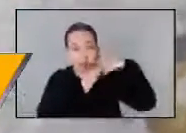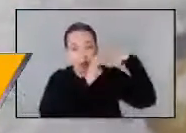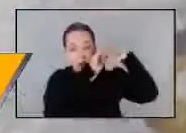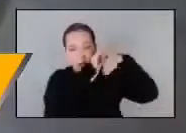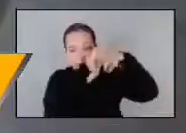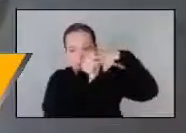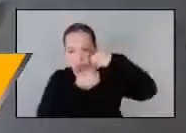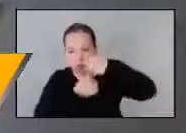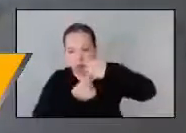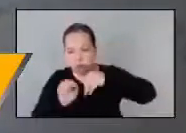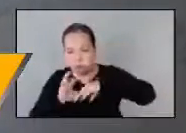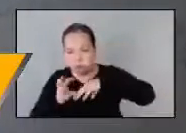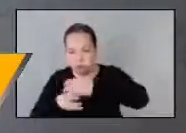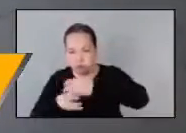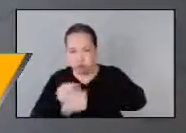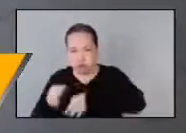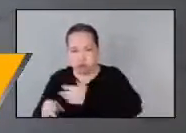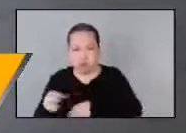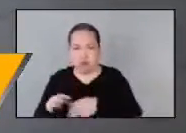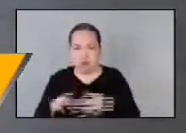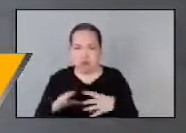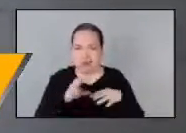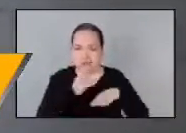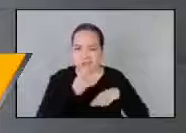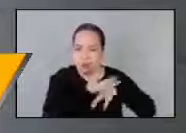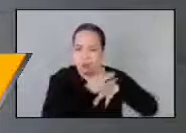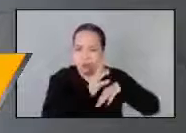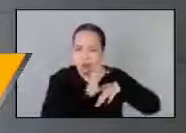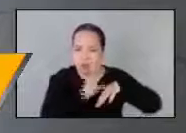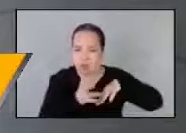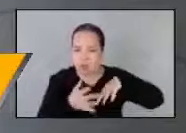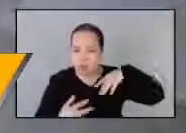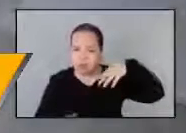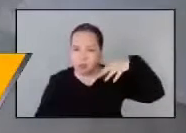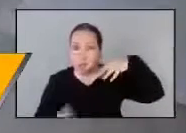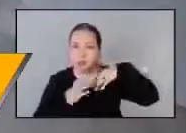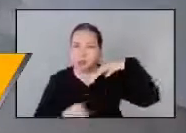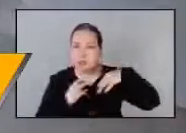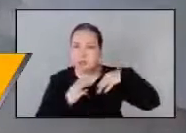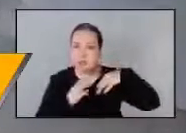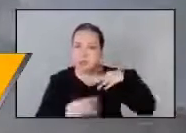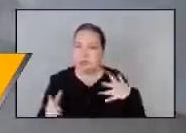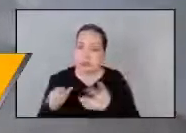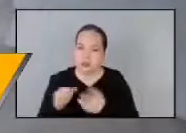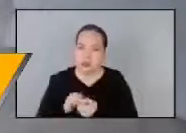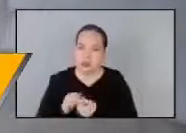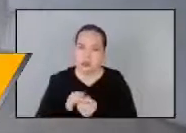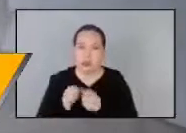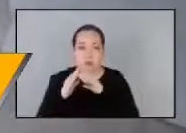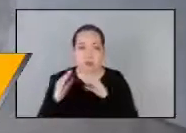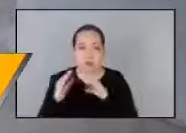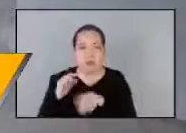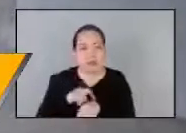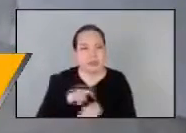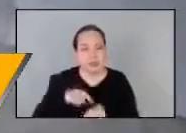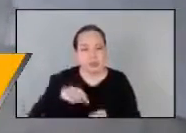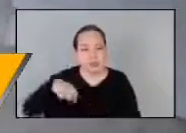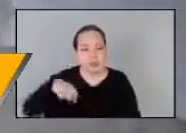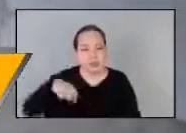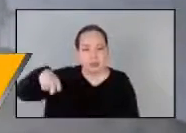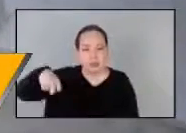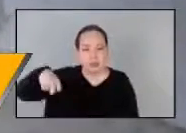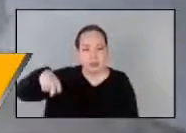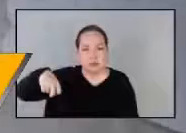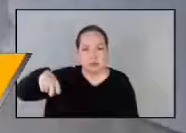ang lupa. Wala anya sa kanilang bahay siya nang mangyari ang insidente. Isa anya sa tinitingnan na maaring dahilan dito